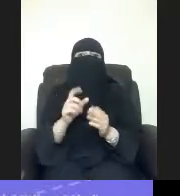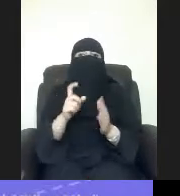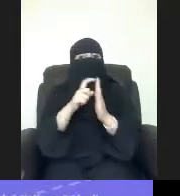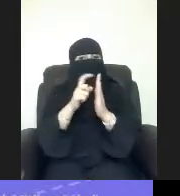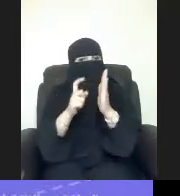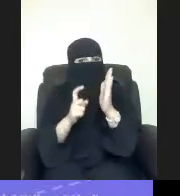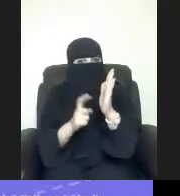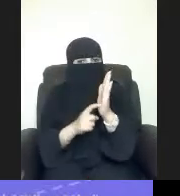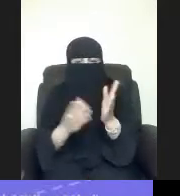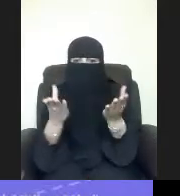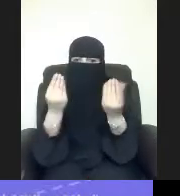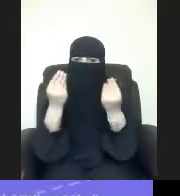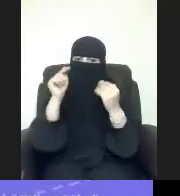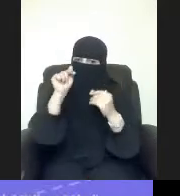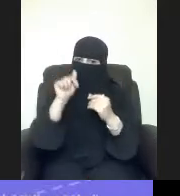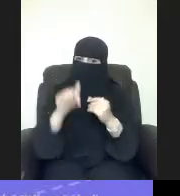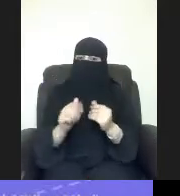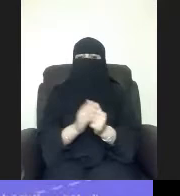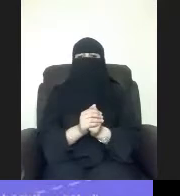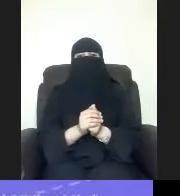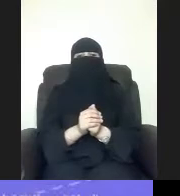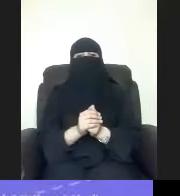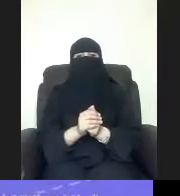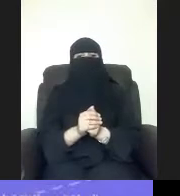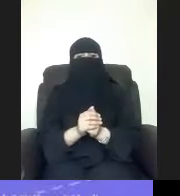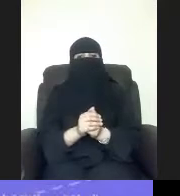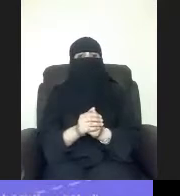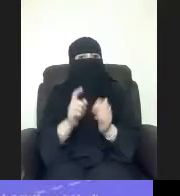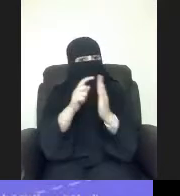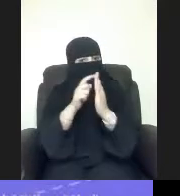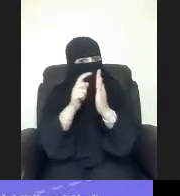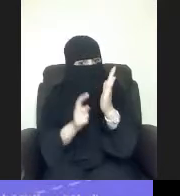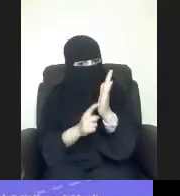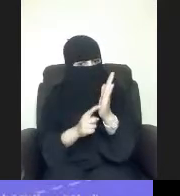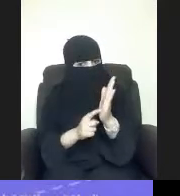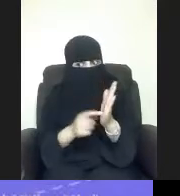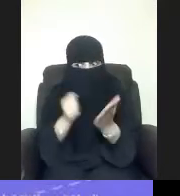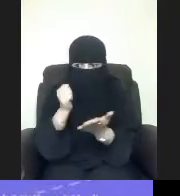التعليم التي يعني لن تتخذ قرارات سريعة